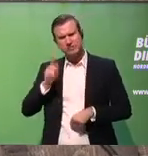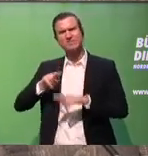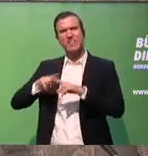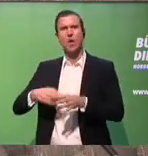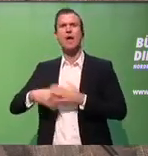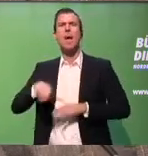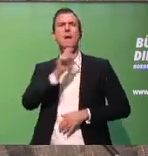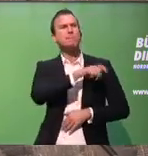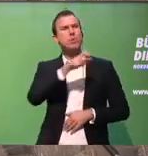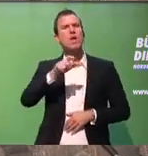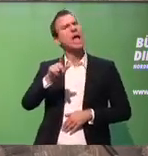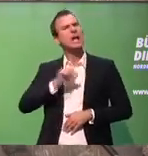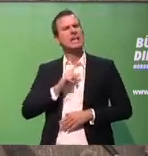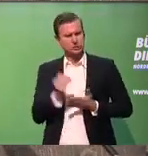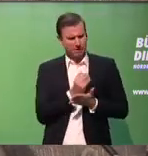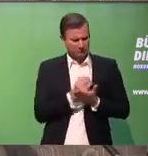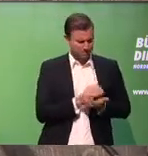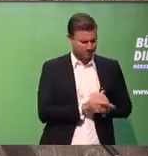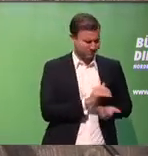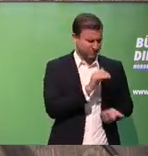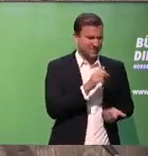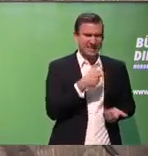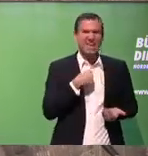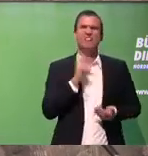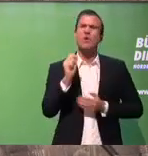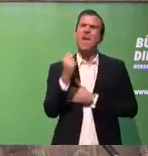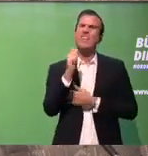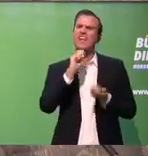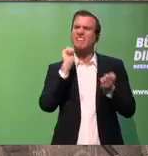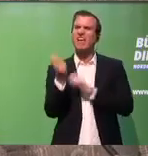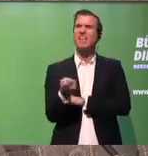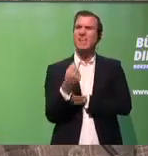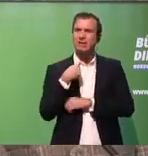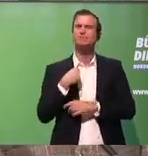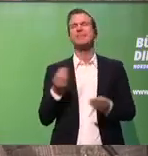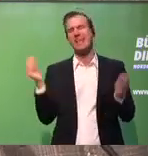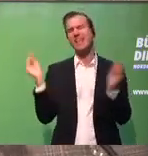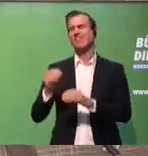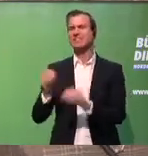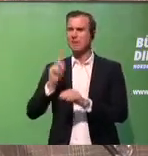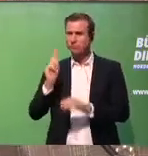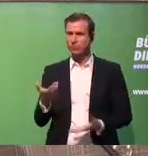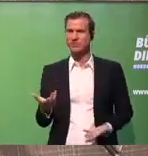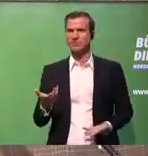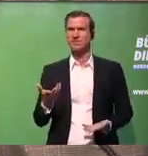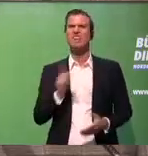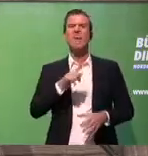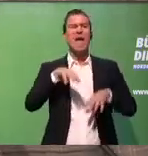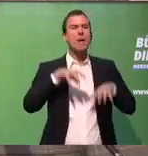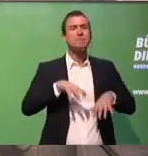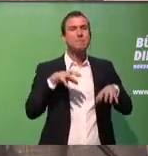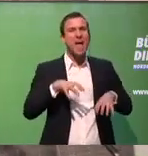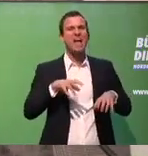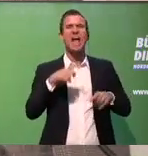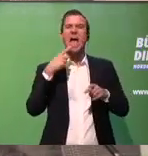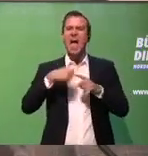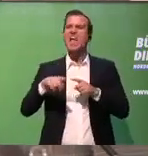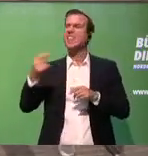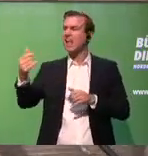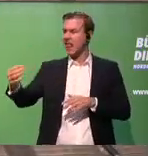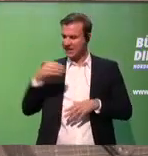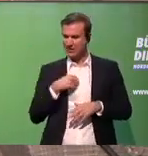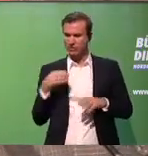ihr Erspartes investieren müssen in die Energiewende, in neue Energieformen. Banker, die ihr Erspartes anderer anlegen